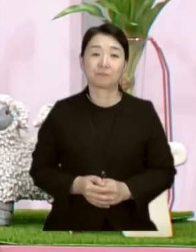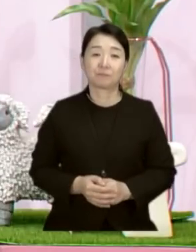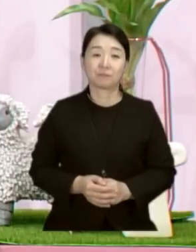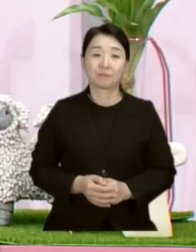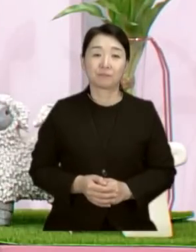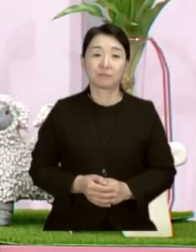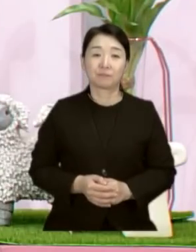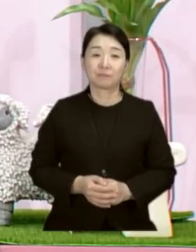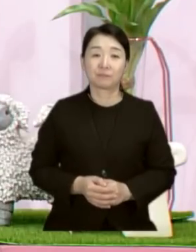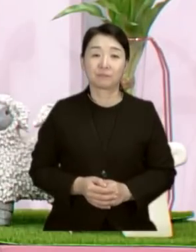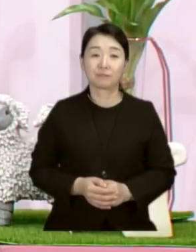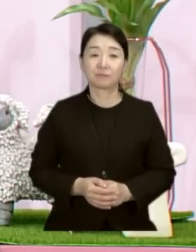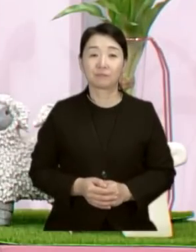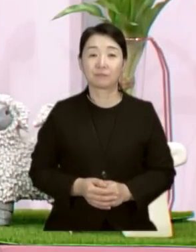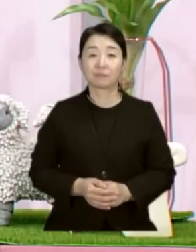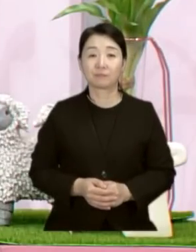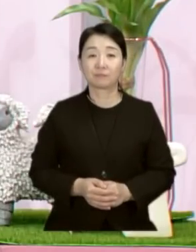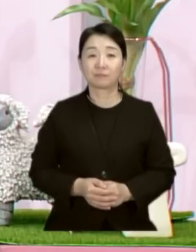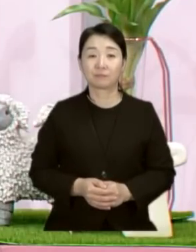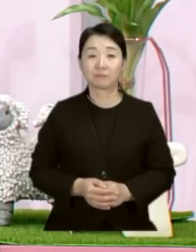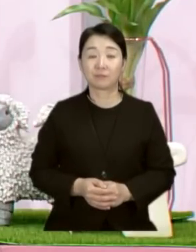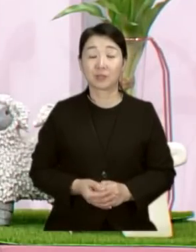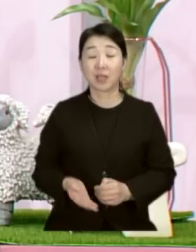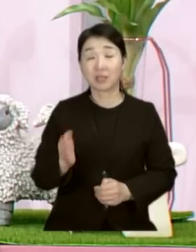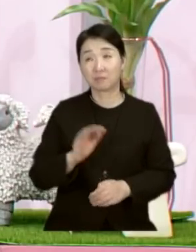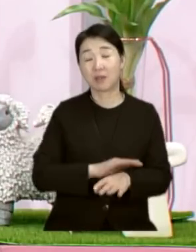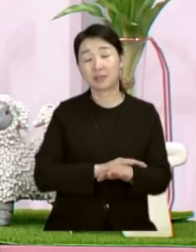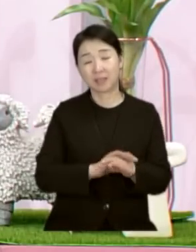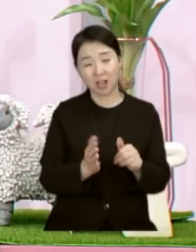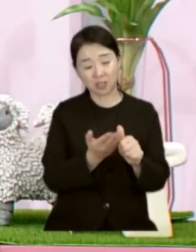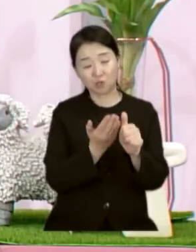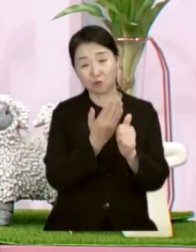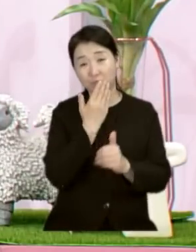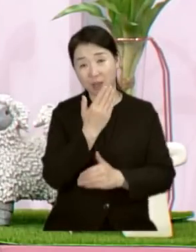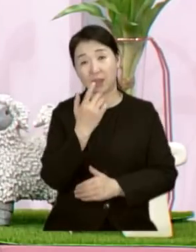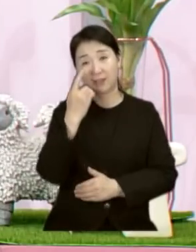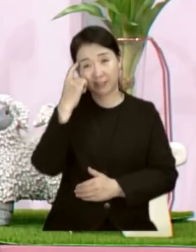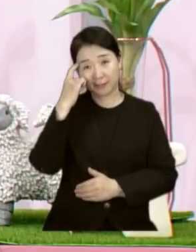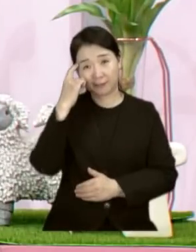네. 그리고요? 그래도 잘 해낼 수 있을 줄 알았고